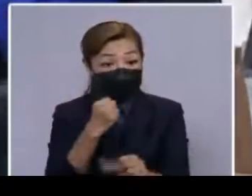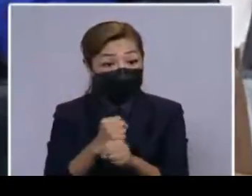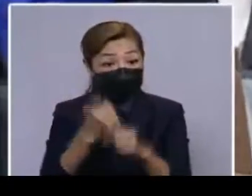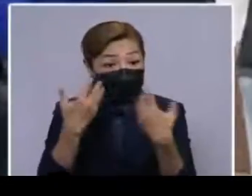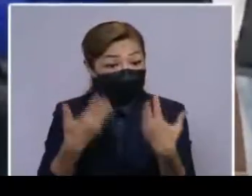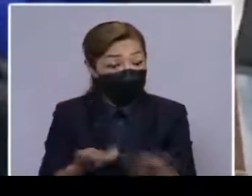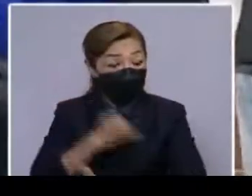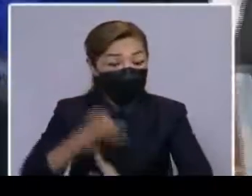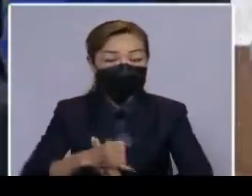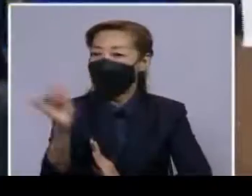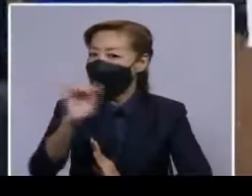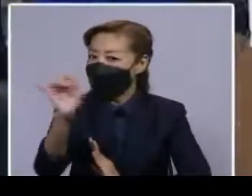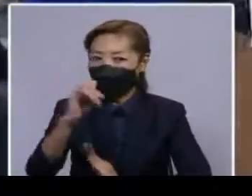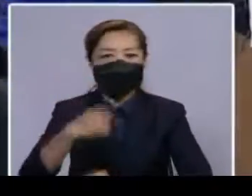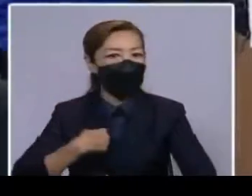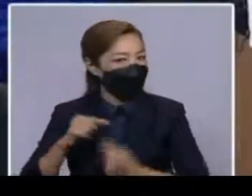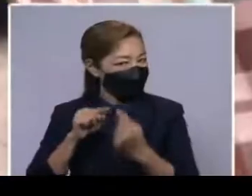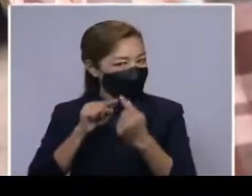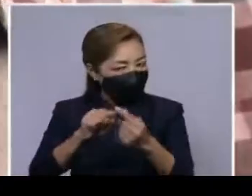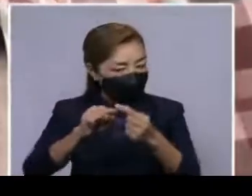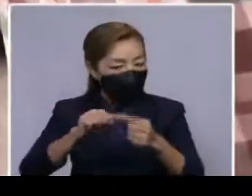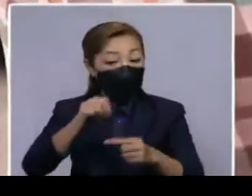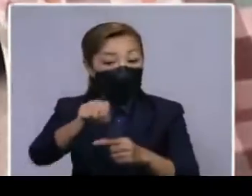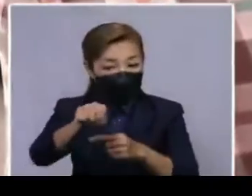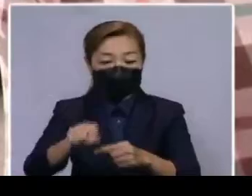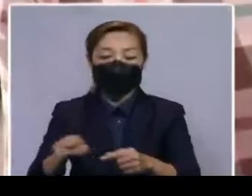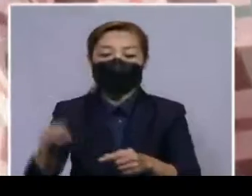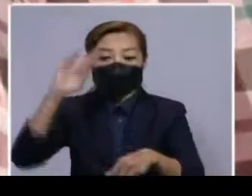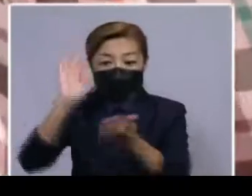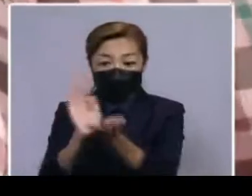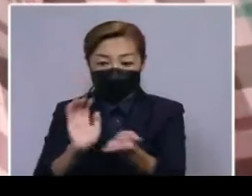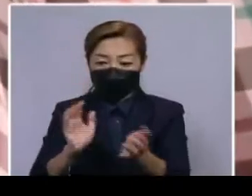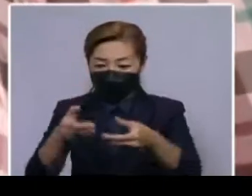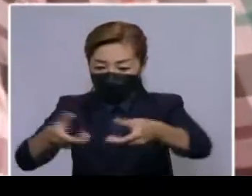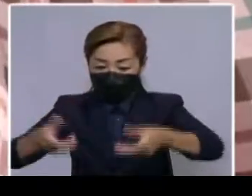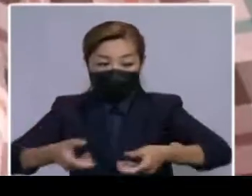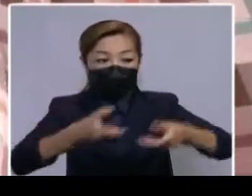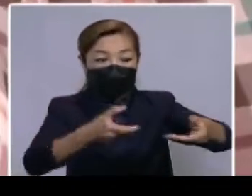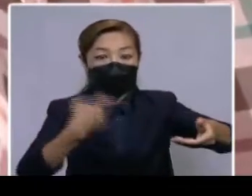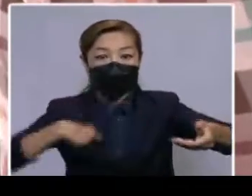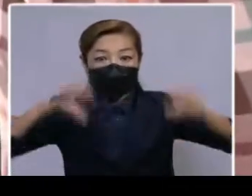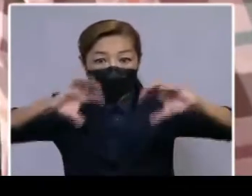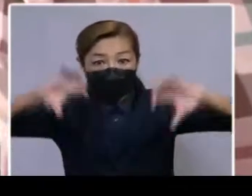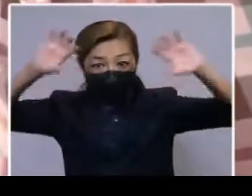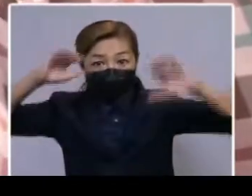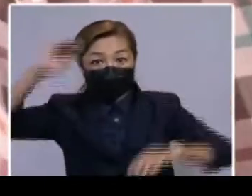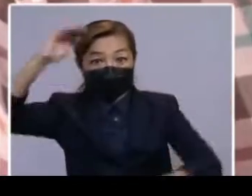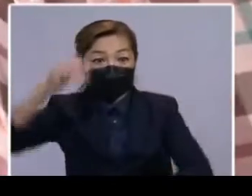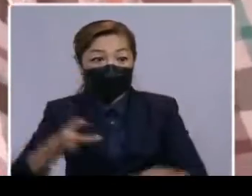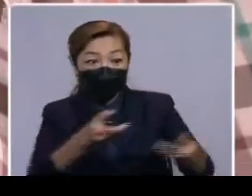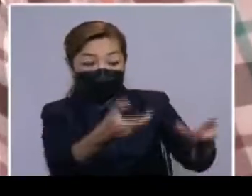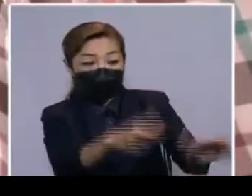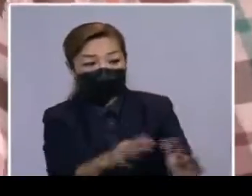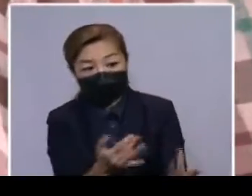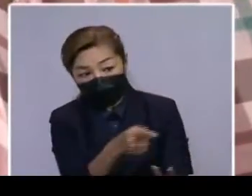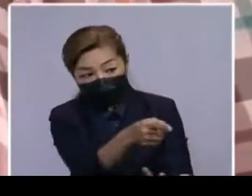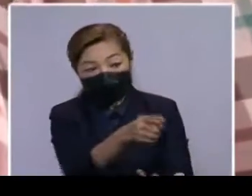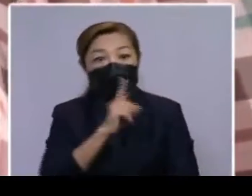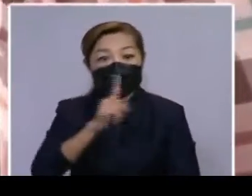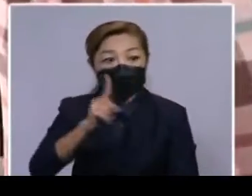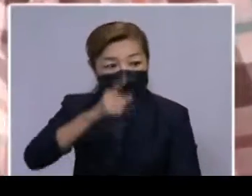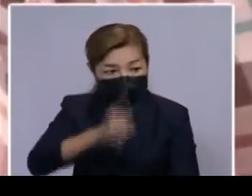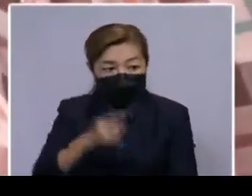เพราะว่าเขายังต้องตามต่อว่าสำนวนที่ส่งให้กับอัยการสูงสุดเนี่ยตกลงแล้วสั่งฟ้องได้จริงหรือไม่อ่า